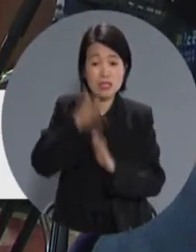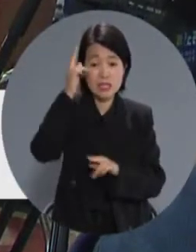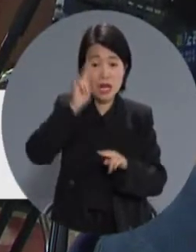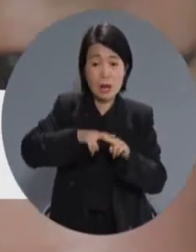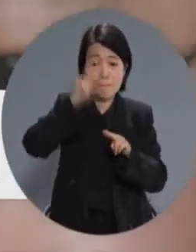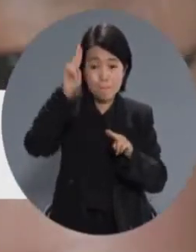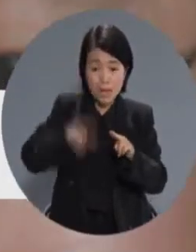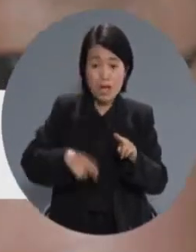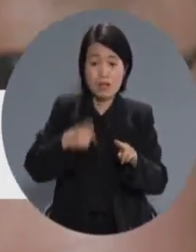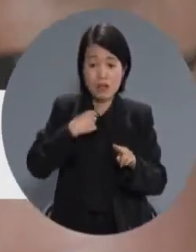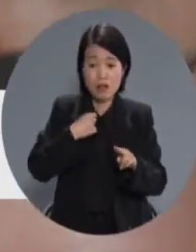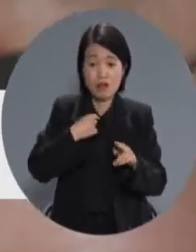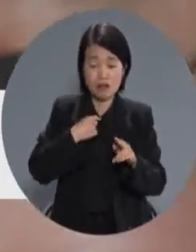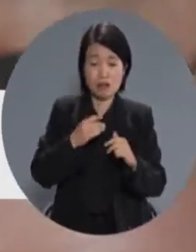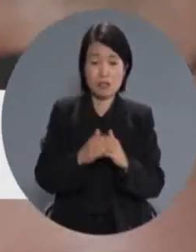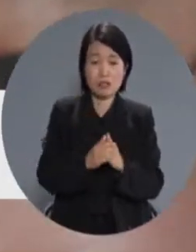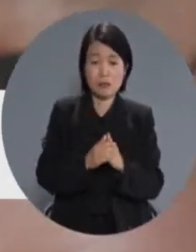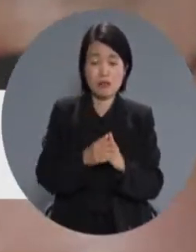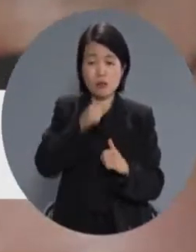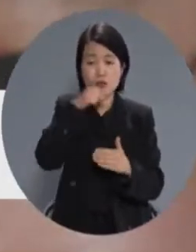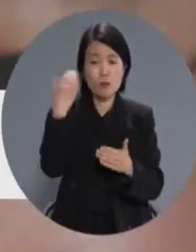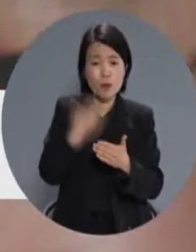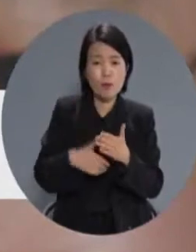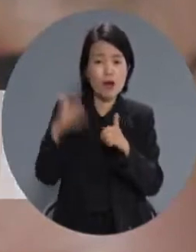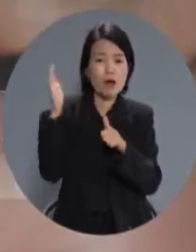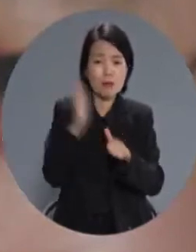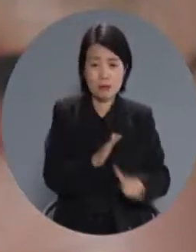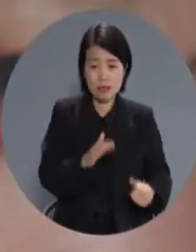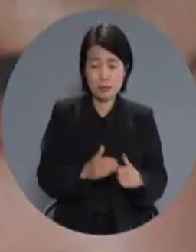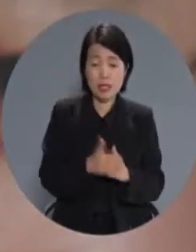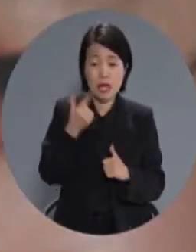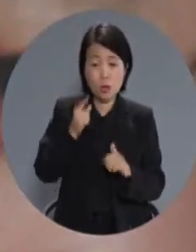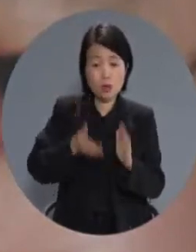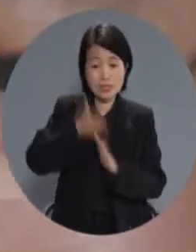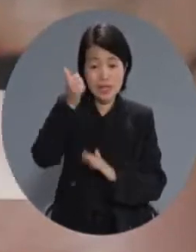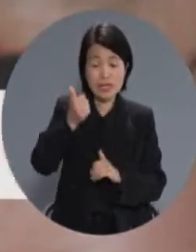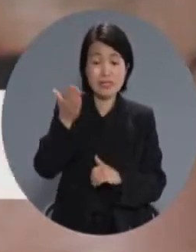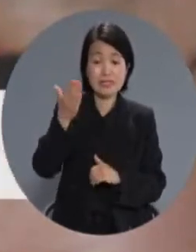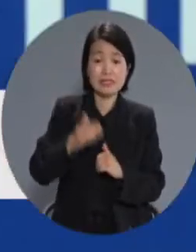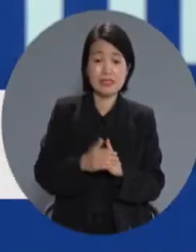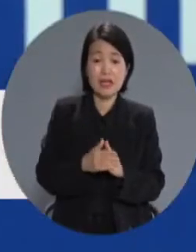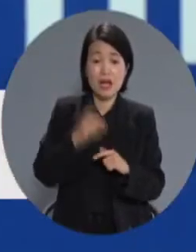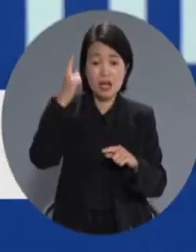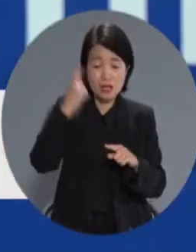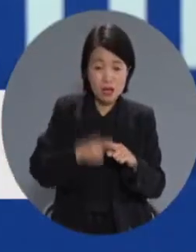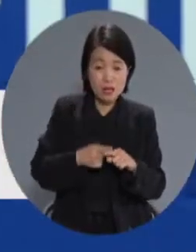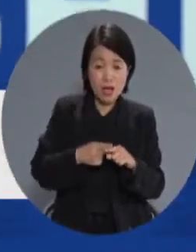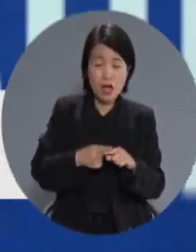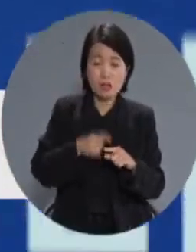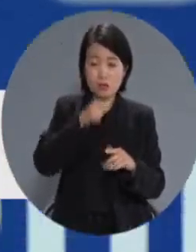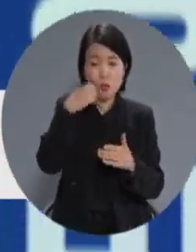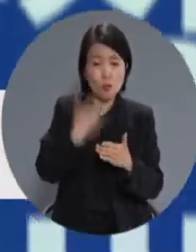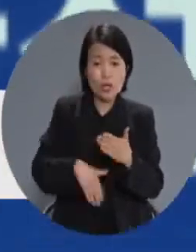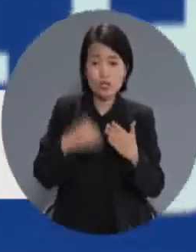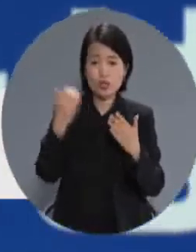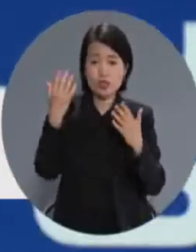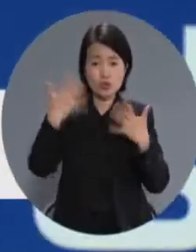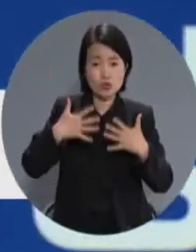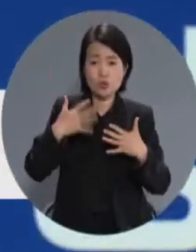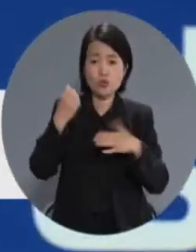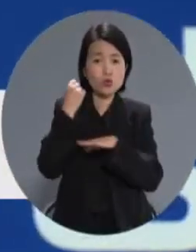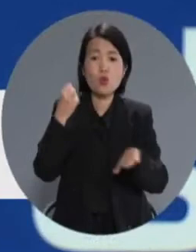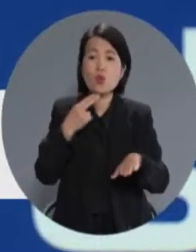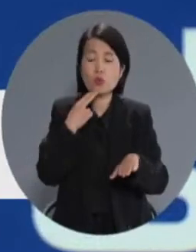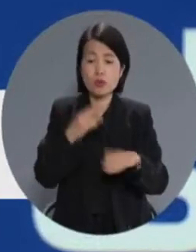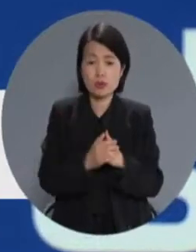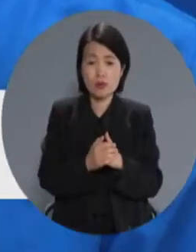사퇴한 전력으로 감점을 받아 컷오프됐습니다. 노 전 시장은 당시에는 중도 사퇴에 대한 페널티 규정이 없었던 만큼